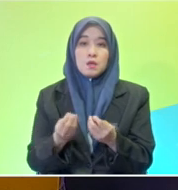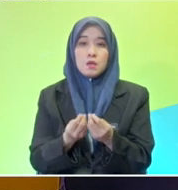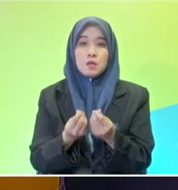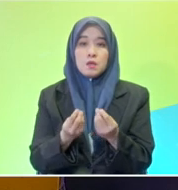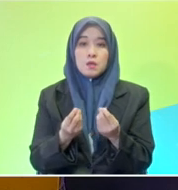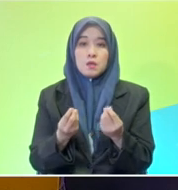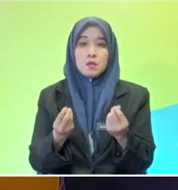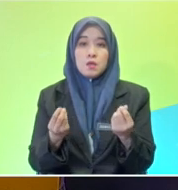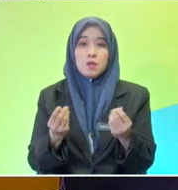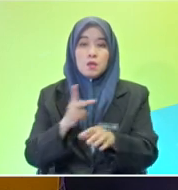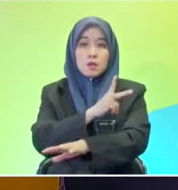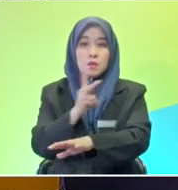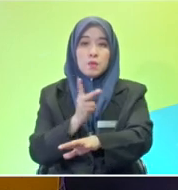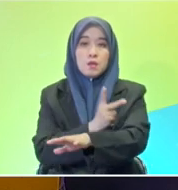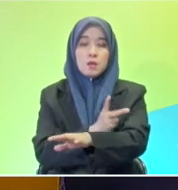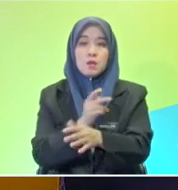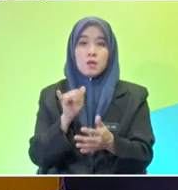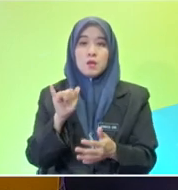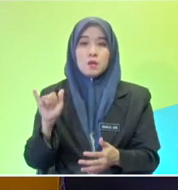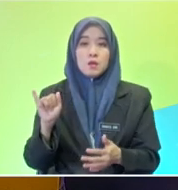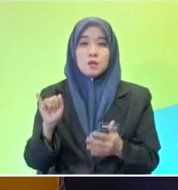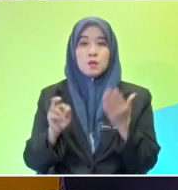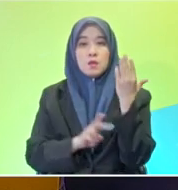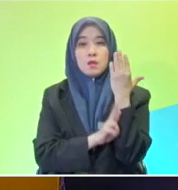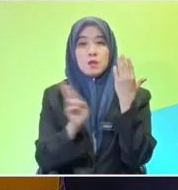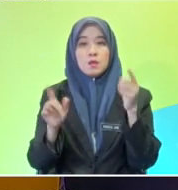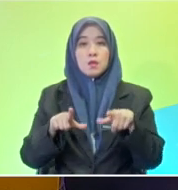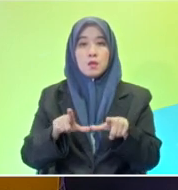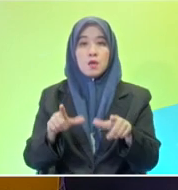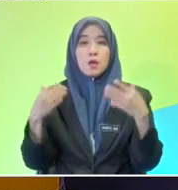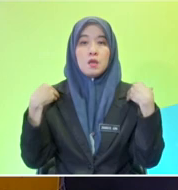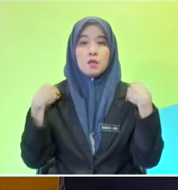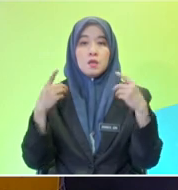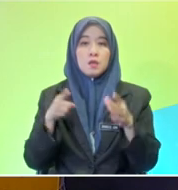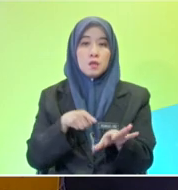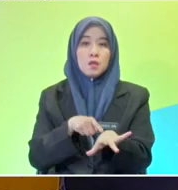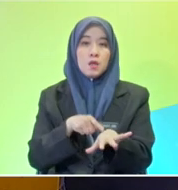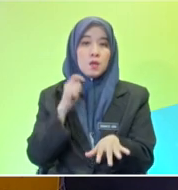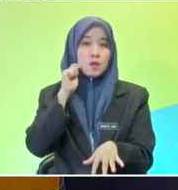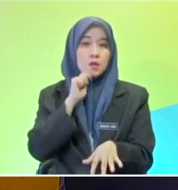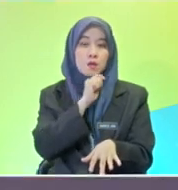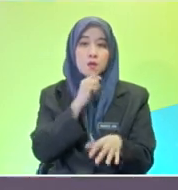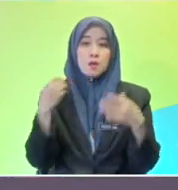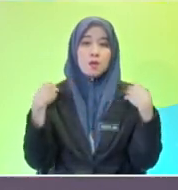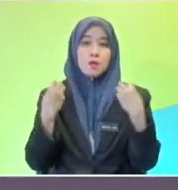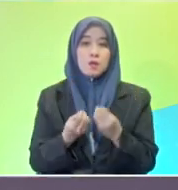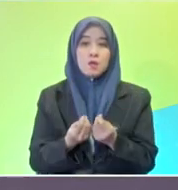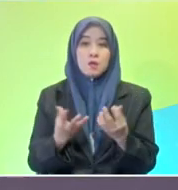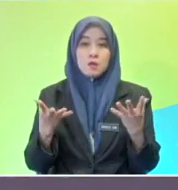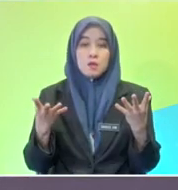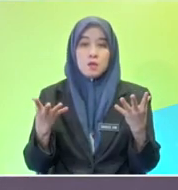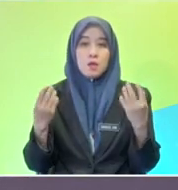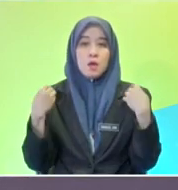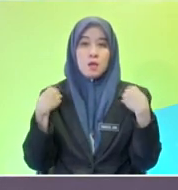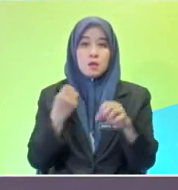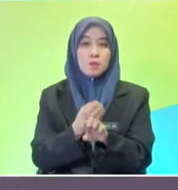ada ranting kayu. Alright. Ada daun kering. Betul. Ada pasir. Tepat. Ada